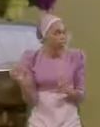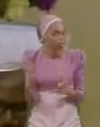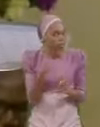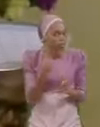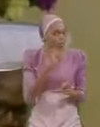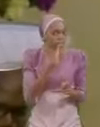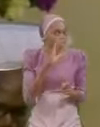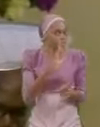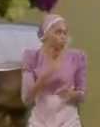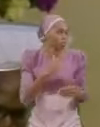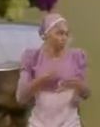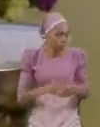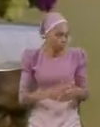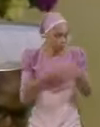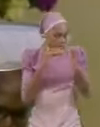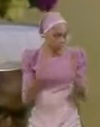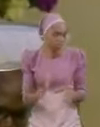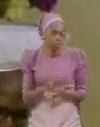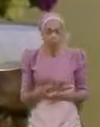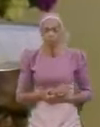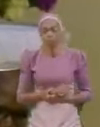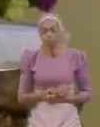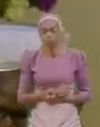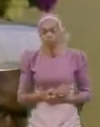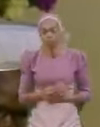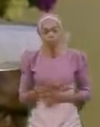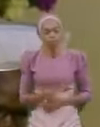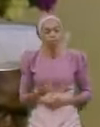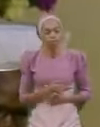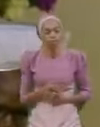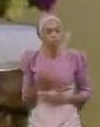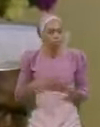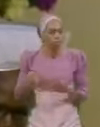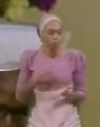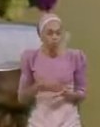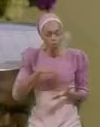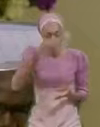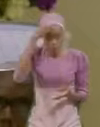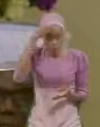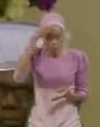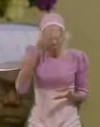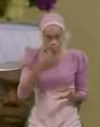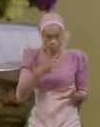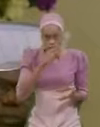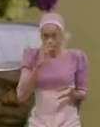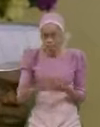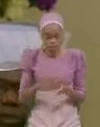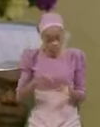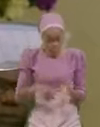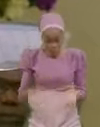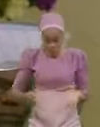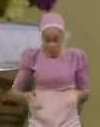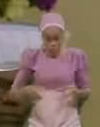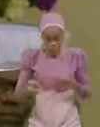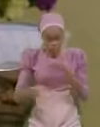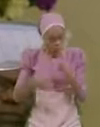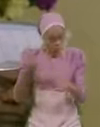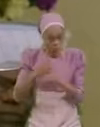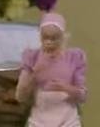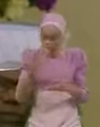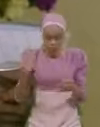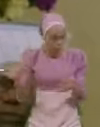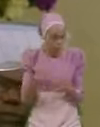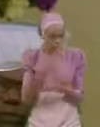voisin il y a certain leçons à apprendre dans le monde actuel est plein de danger nous